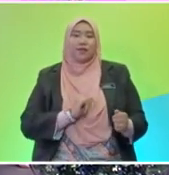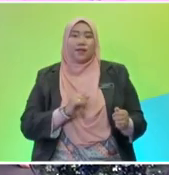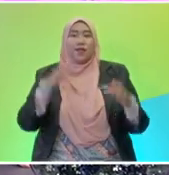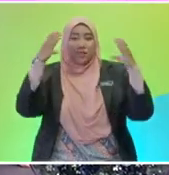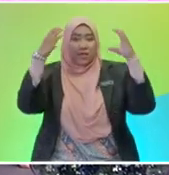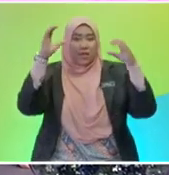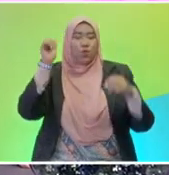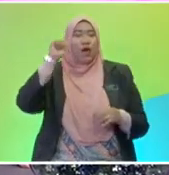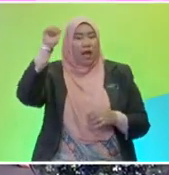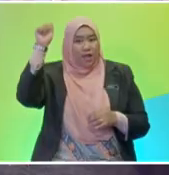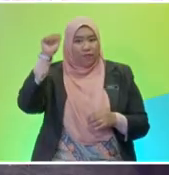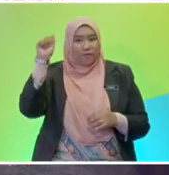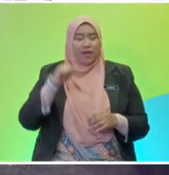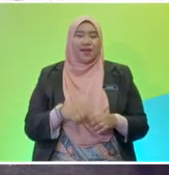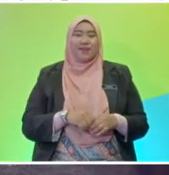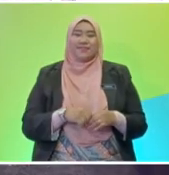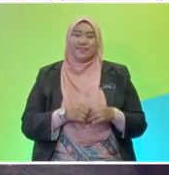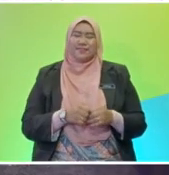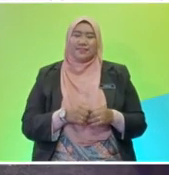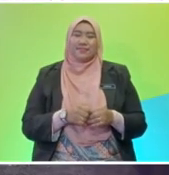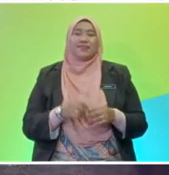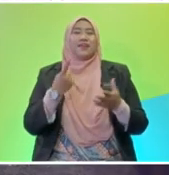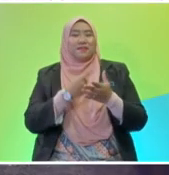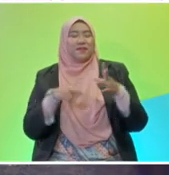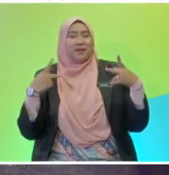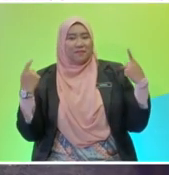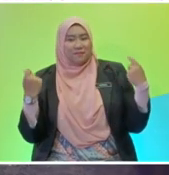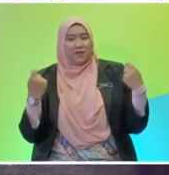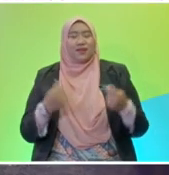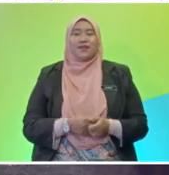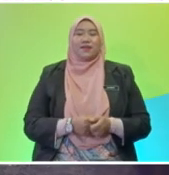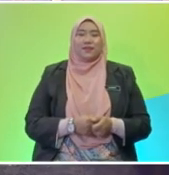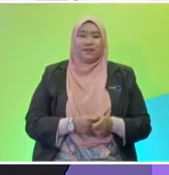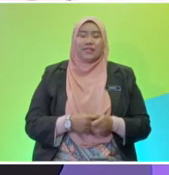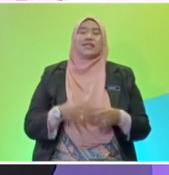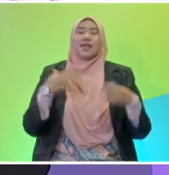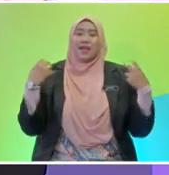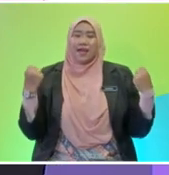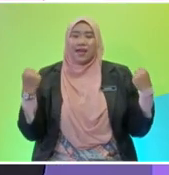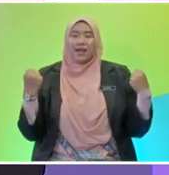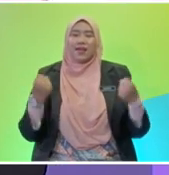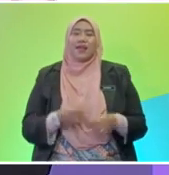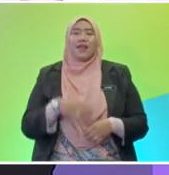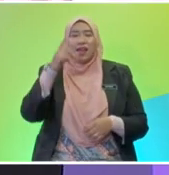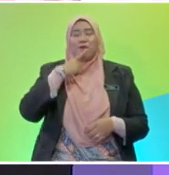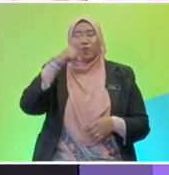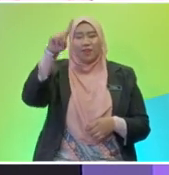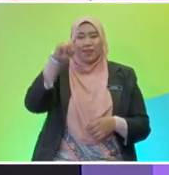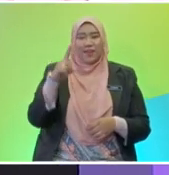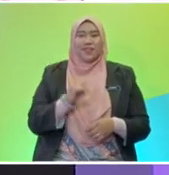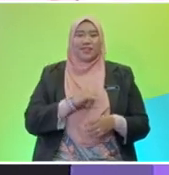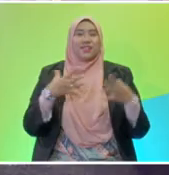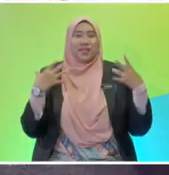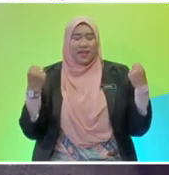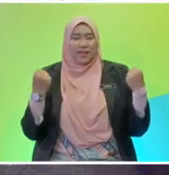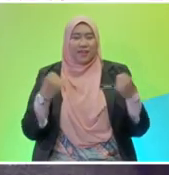Selamat datang Makasih apa kabar ini terlalu sehat alhamdulillah